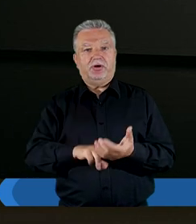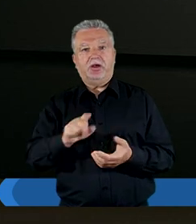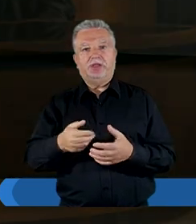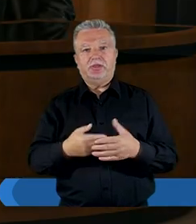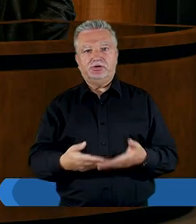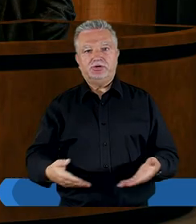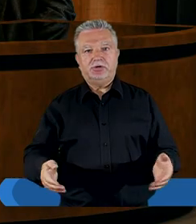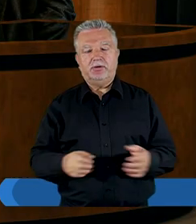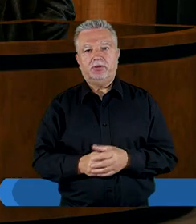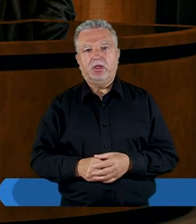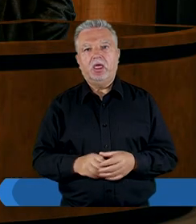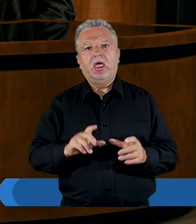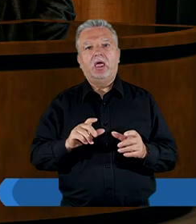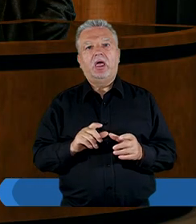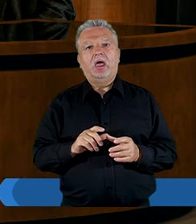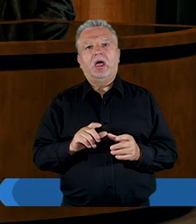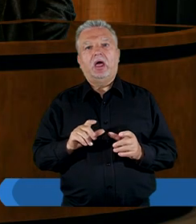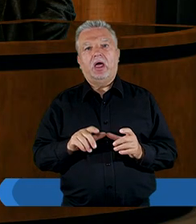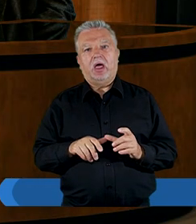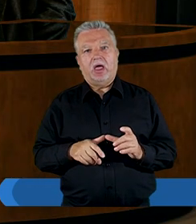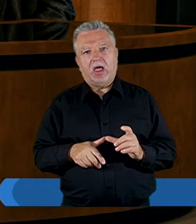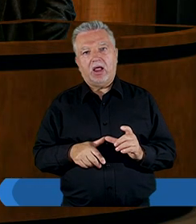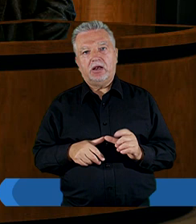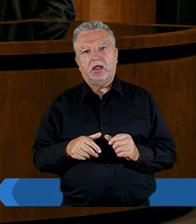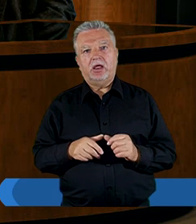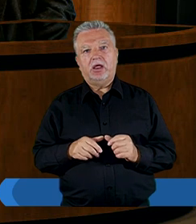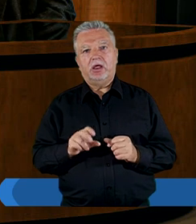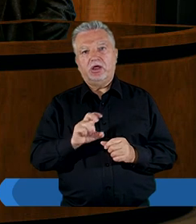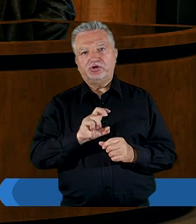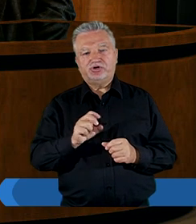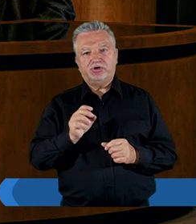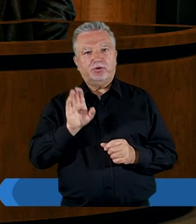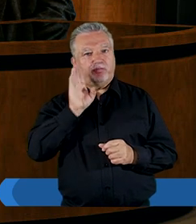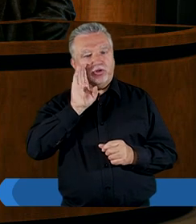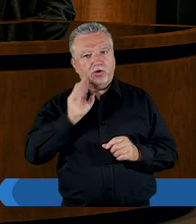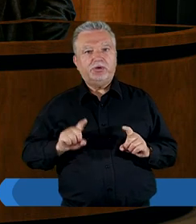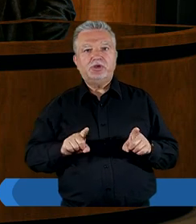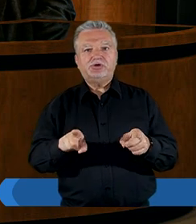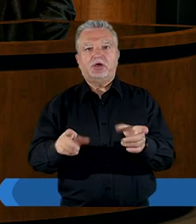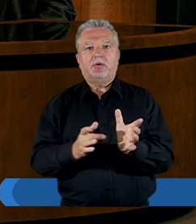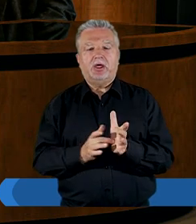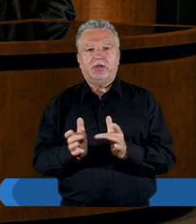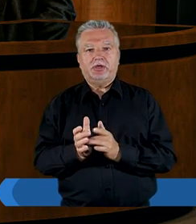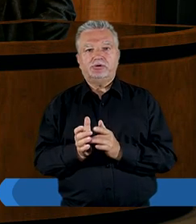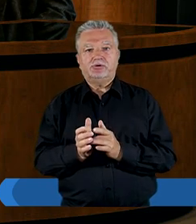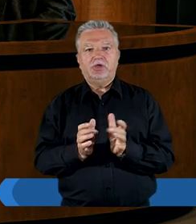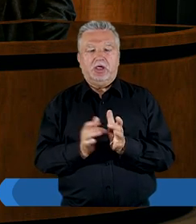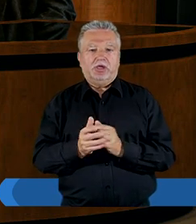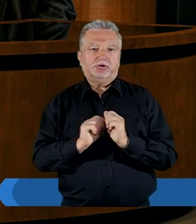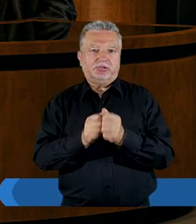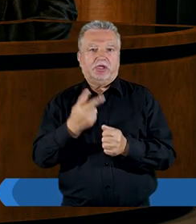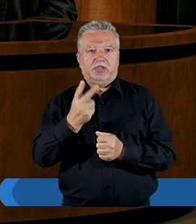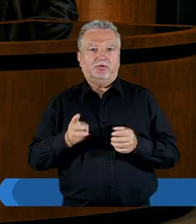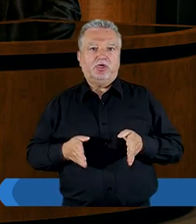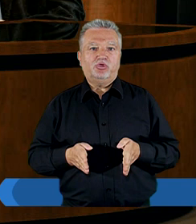ziemi. Natomiast czy podobnie działa Chrystus? Chrystus daje dwie drogi do